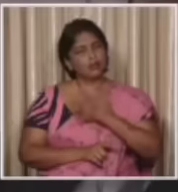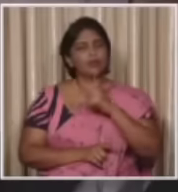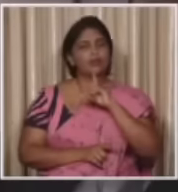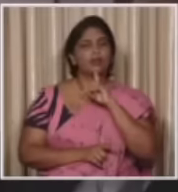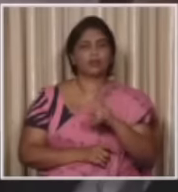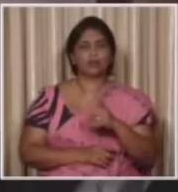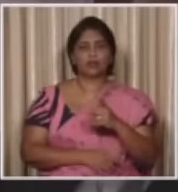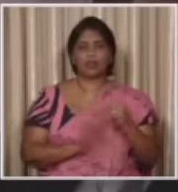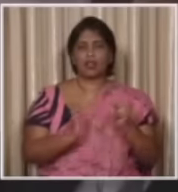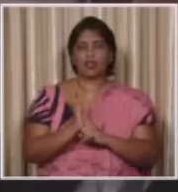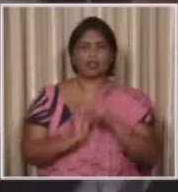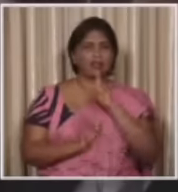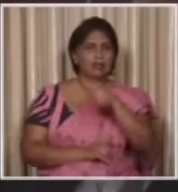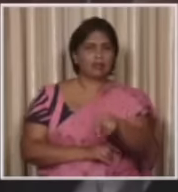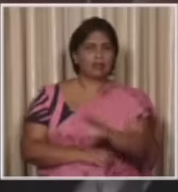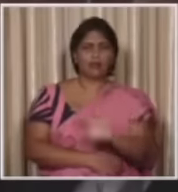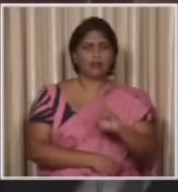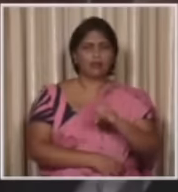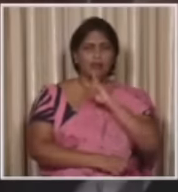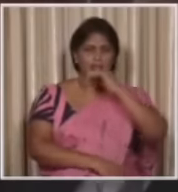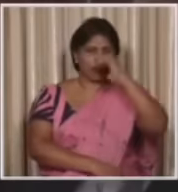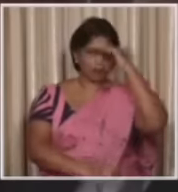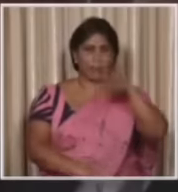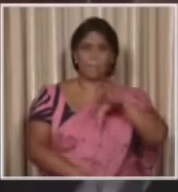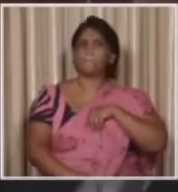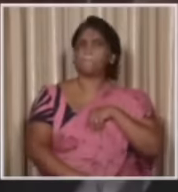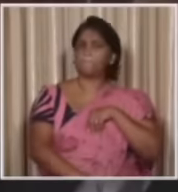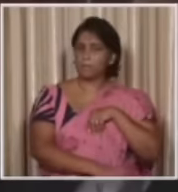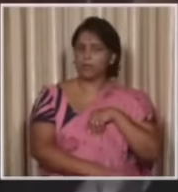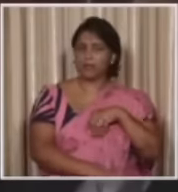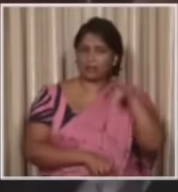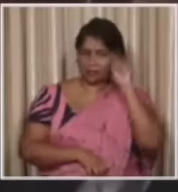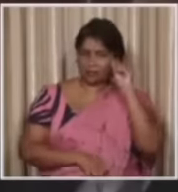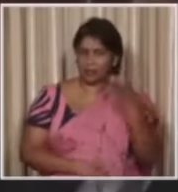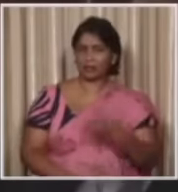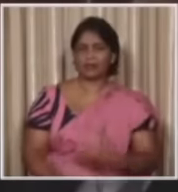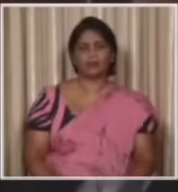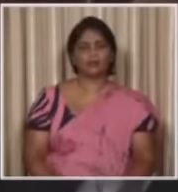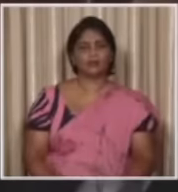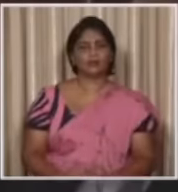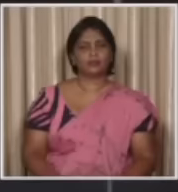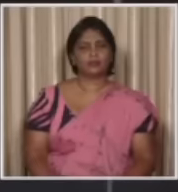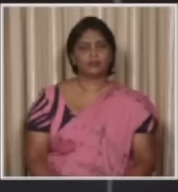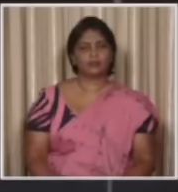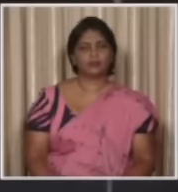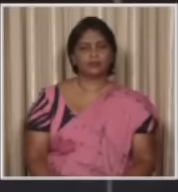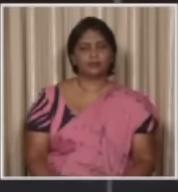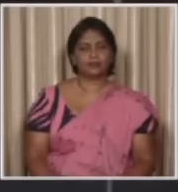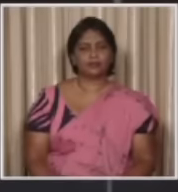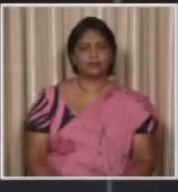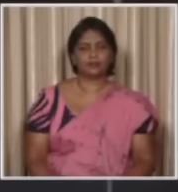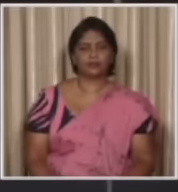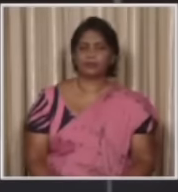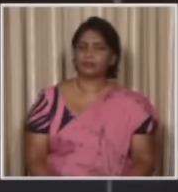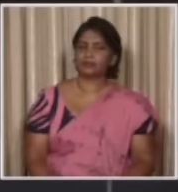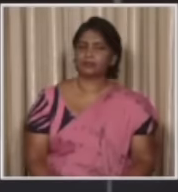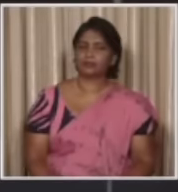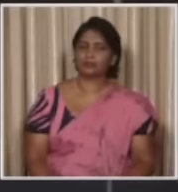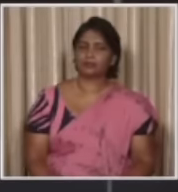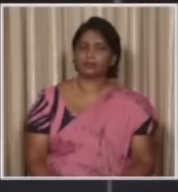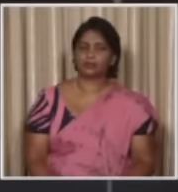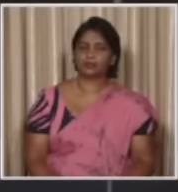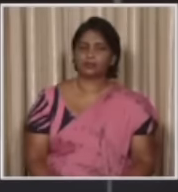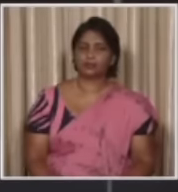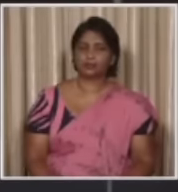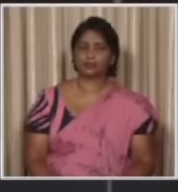ඕනේ කොයි කිරියල් ඇමතුමා කියන එක නෙමෙයි කතානායකතුමා පිළි අරගෙන තියෙන්නේ. ඒකවත් තේරෙන්නේ නැහැ නෙමෙතුමට. ගරු මුලසුනුණ්ඩ මන්ත්‍රීතුමනි මම